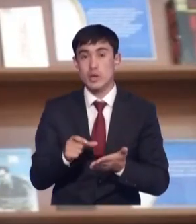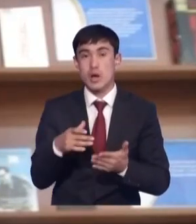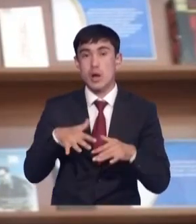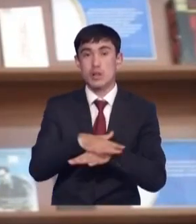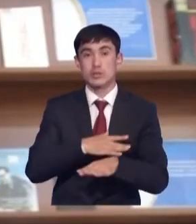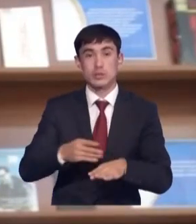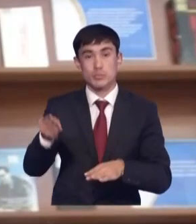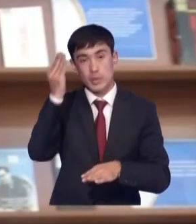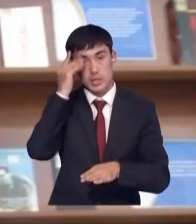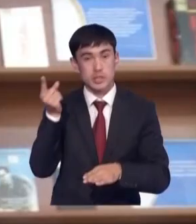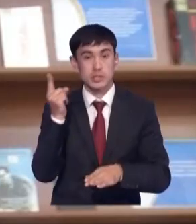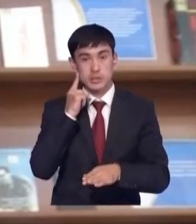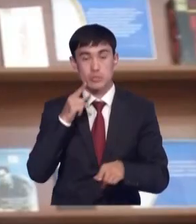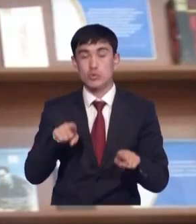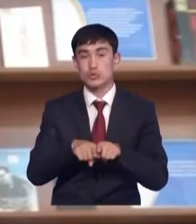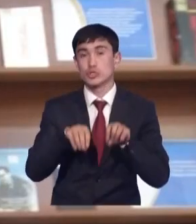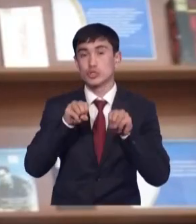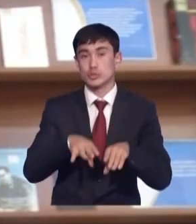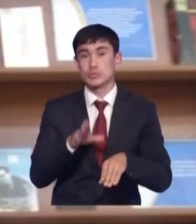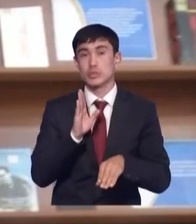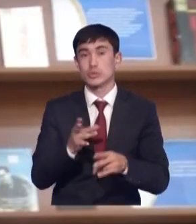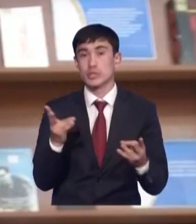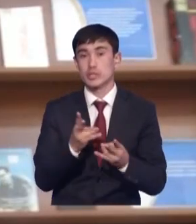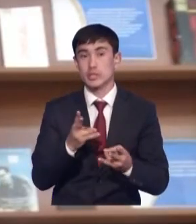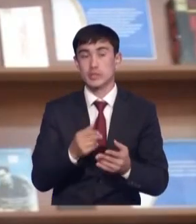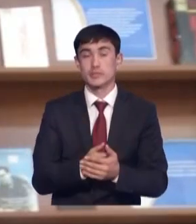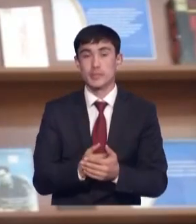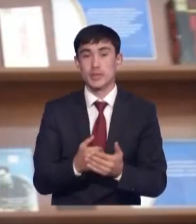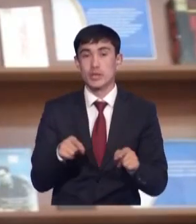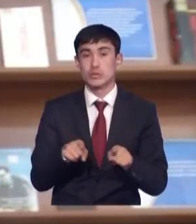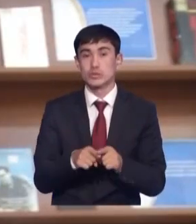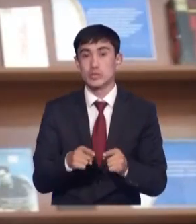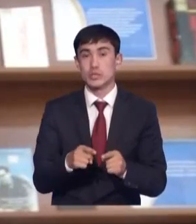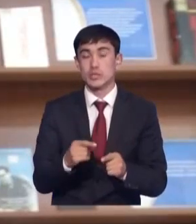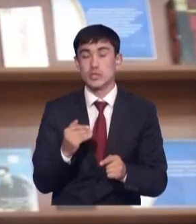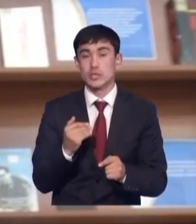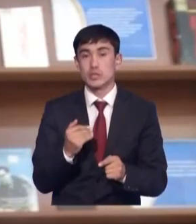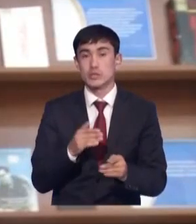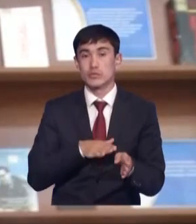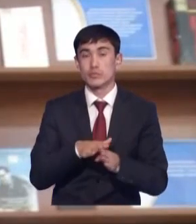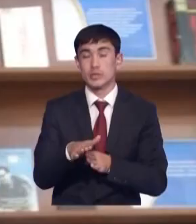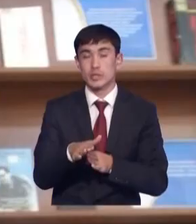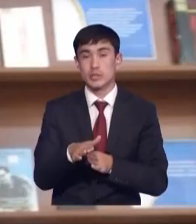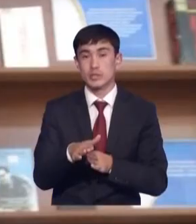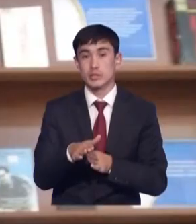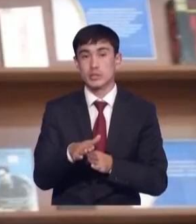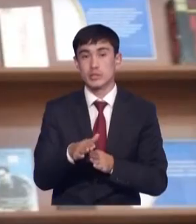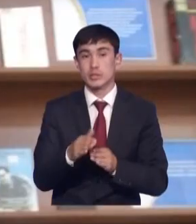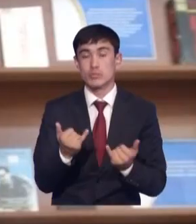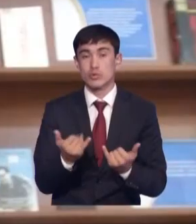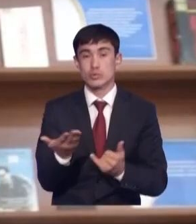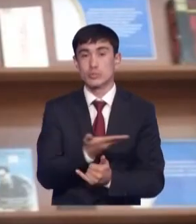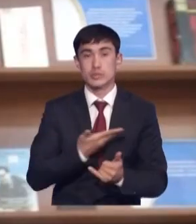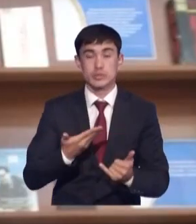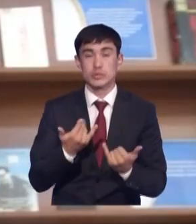естіп, сөйтіп осындай шешімдер қабылдану керек деген енді осындай ұстанымды жүзеге асыруда. Бүгін біз